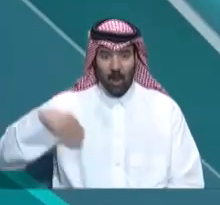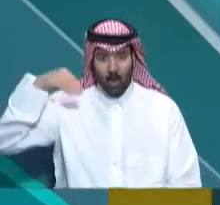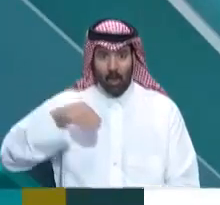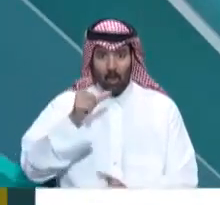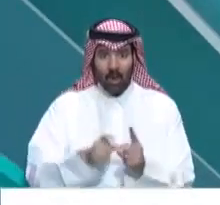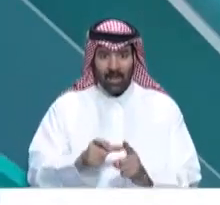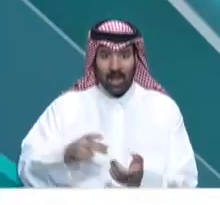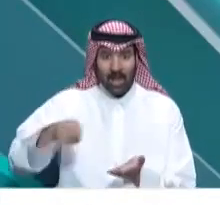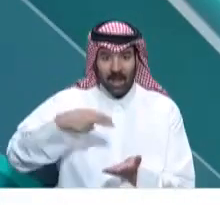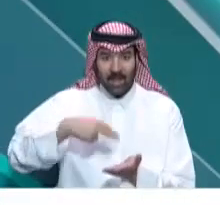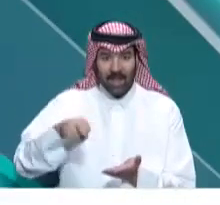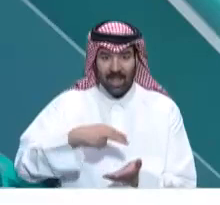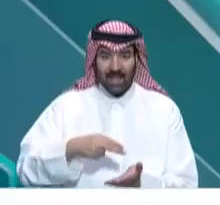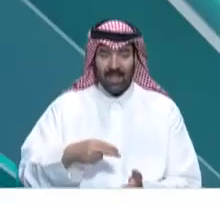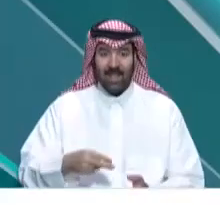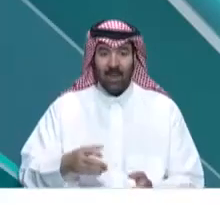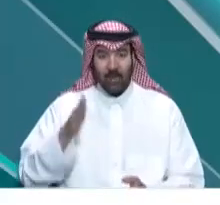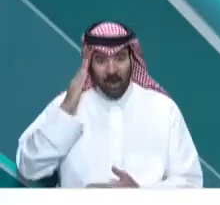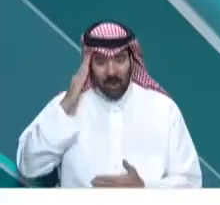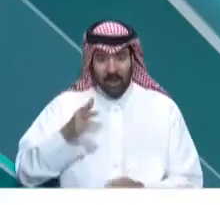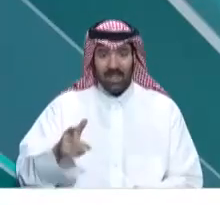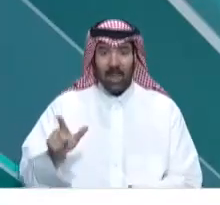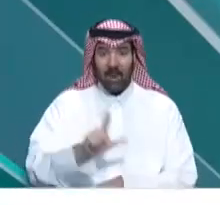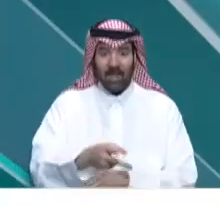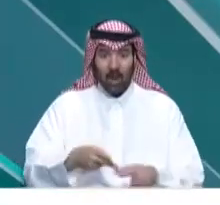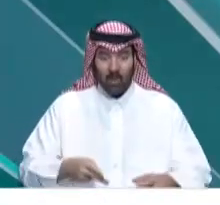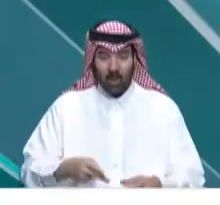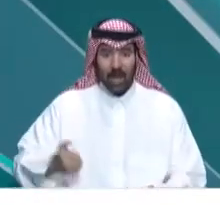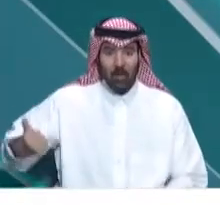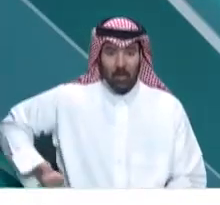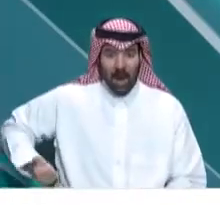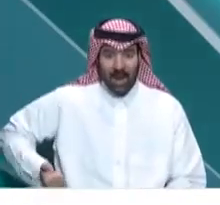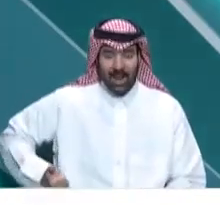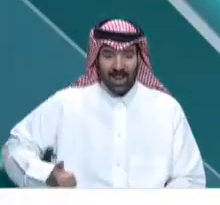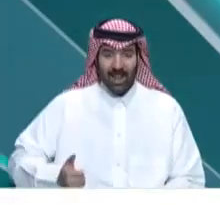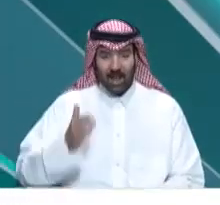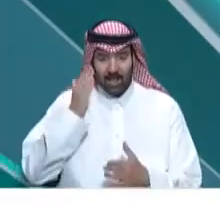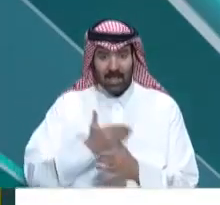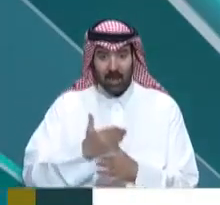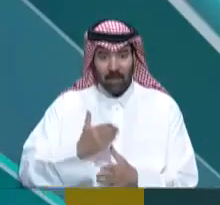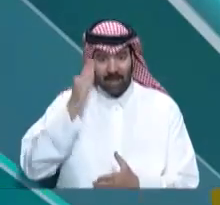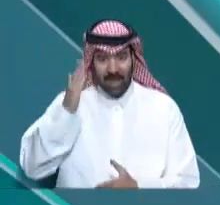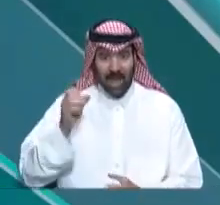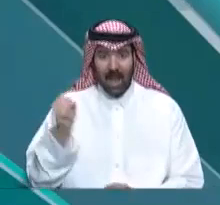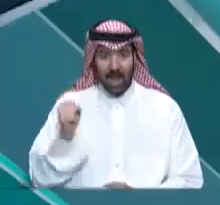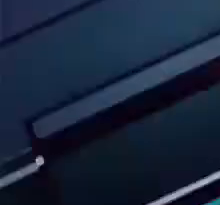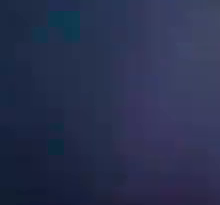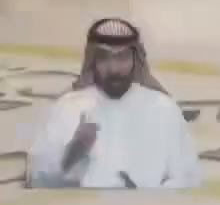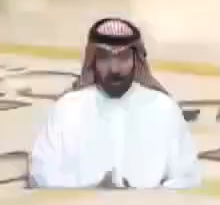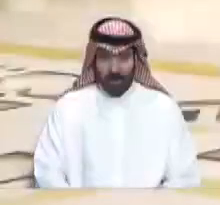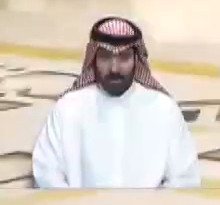ولي العهد يتلقى التهنئة هاتفيا من أمير الكويت وملك البحرين بعيد الفطر المبارك.